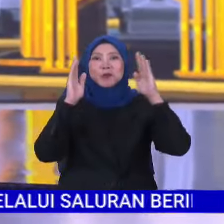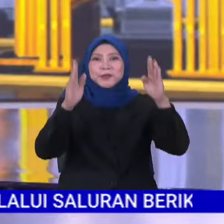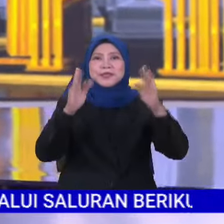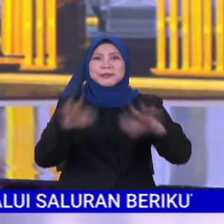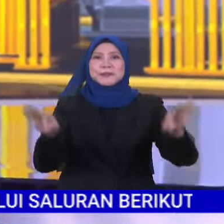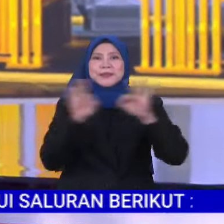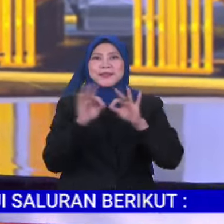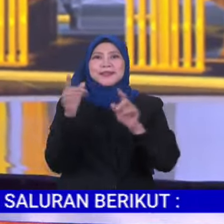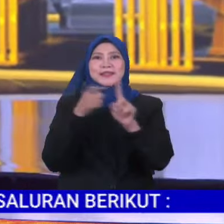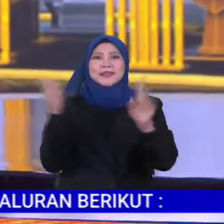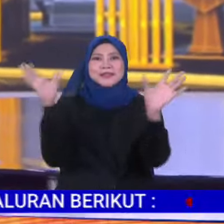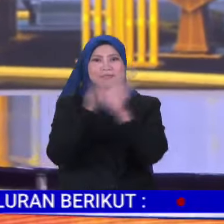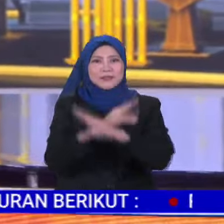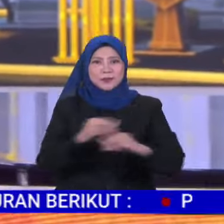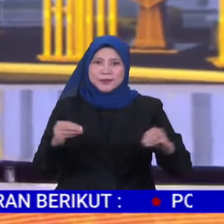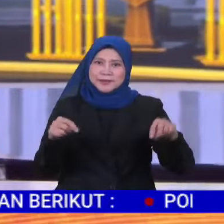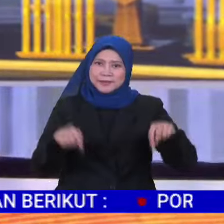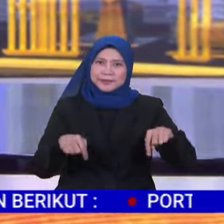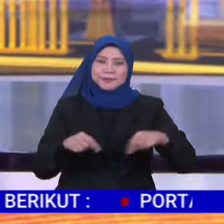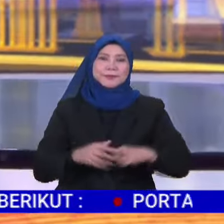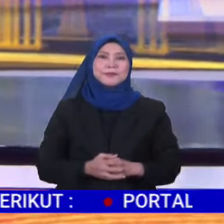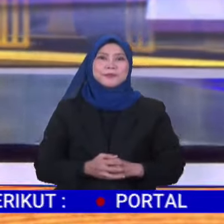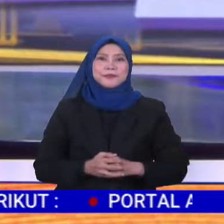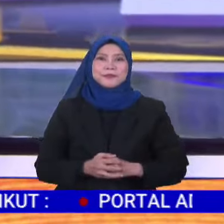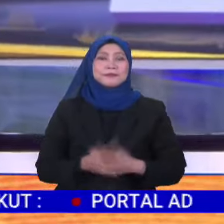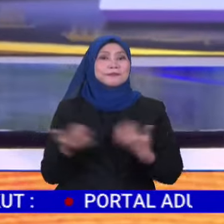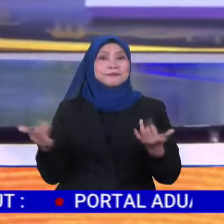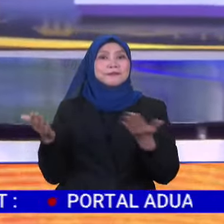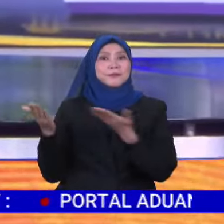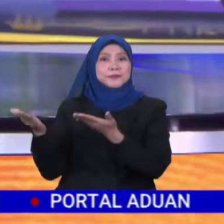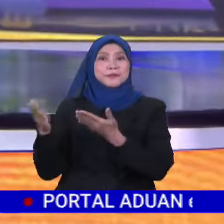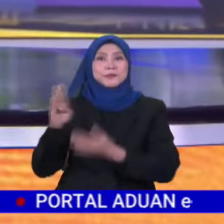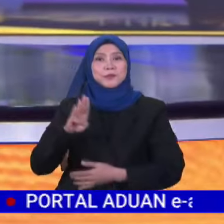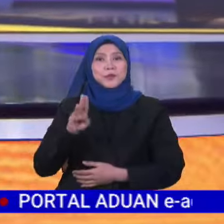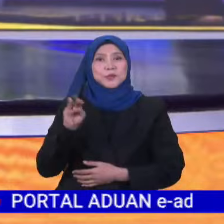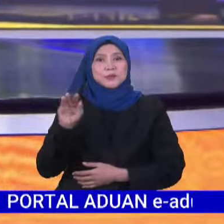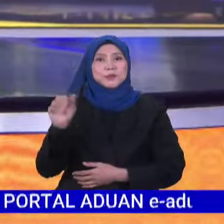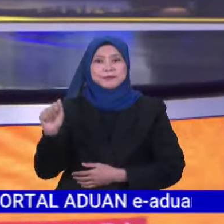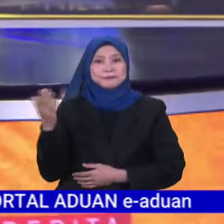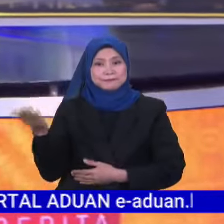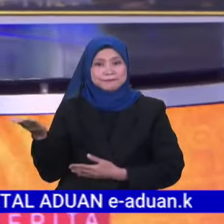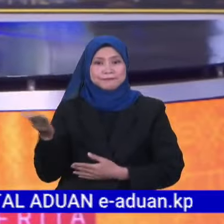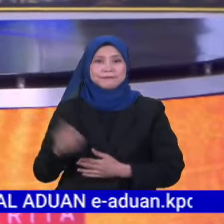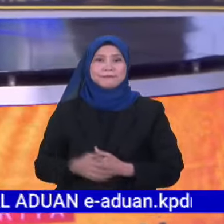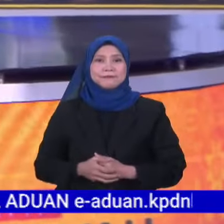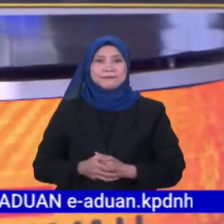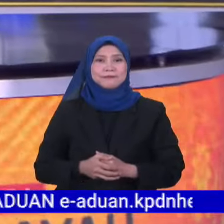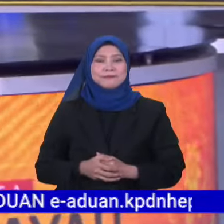utama berita dari bumi kenyalang hari ini untuk itu kita bersama Bu mawin silakan